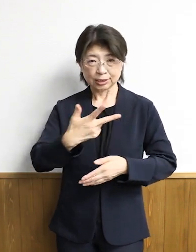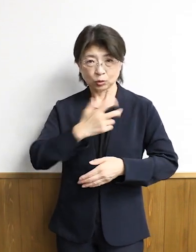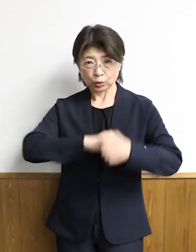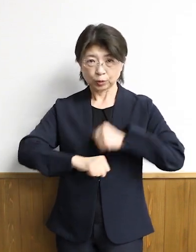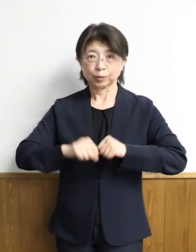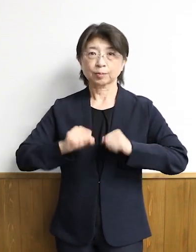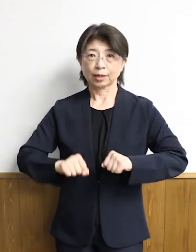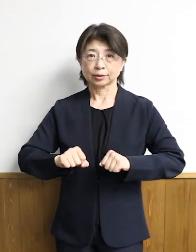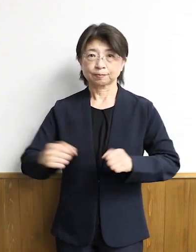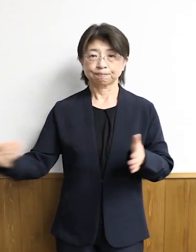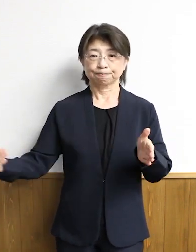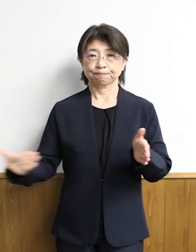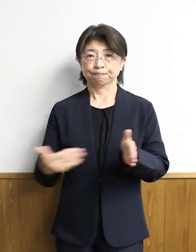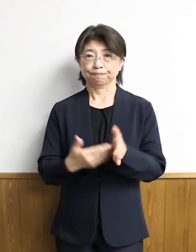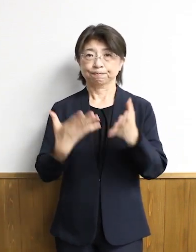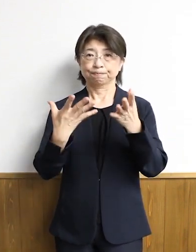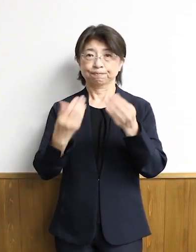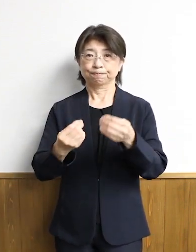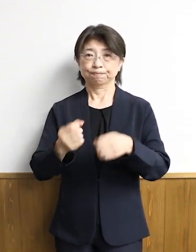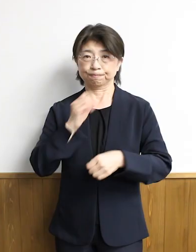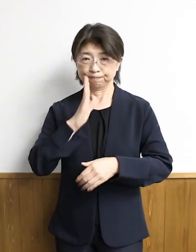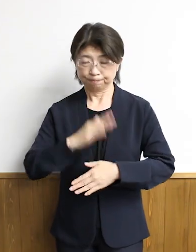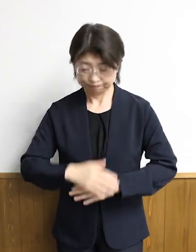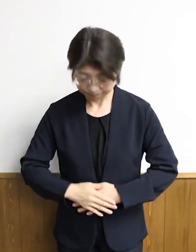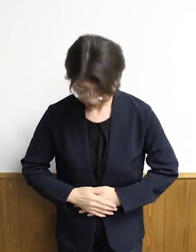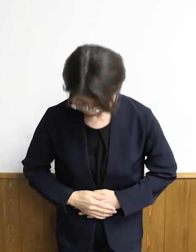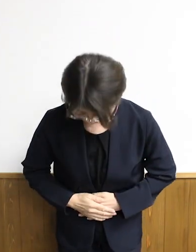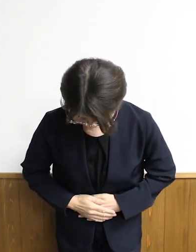でございますよろしくお願いいたします